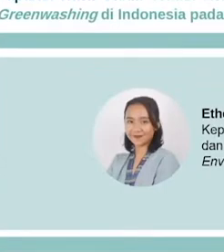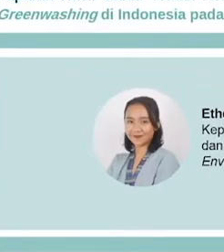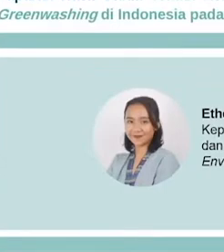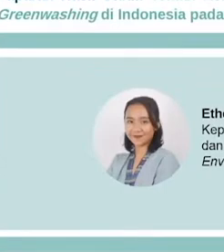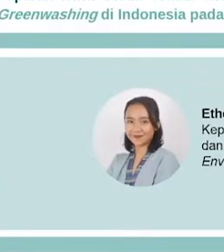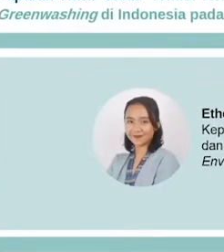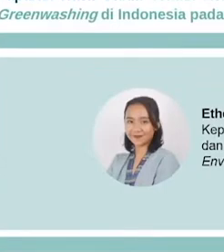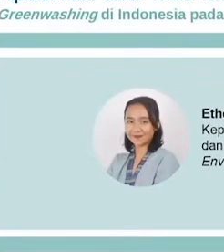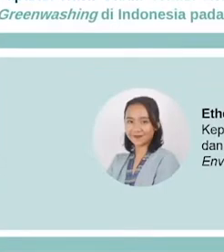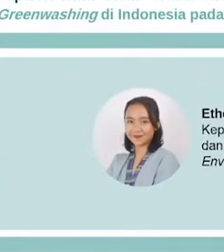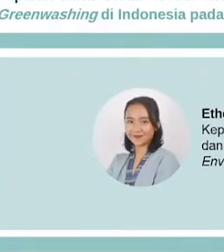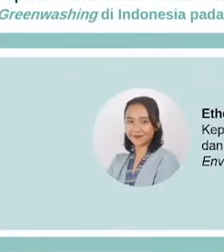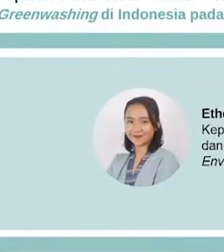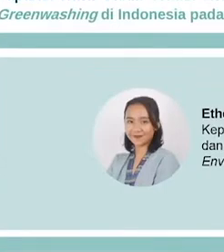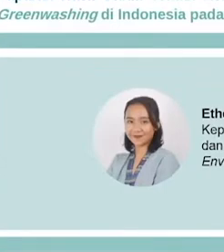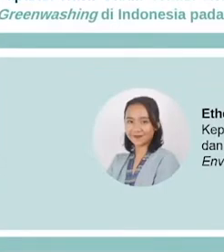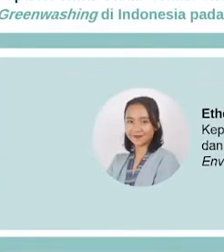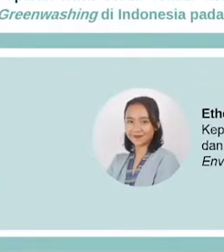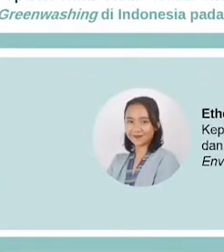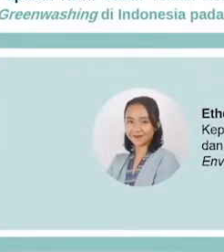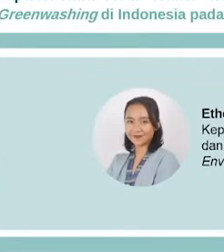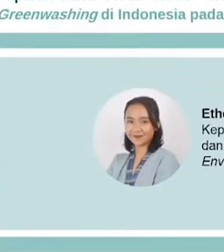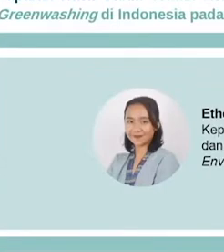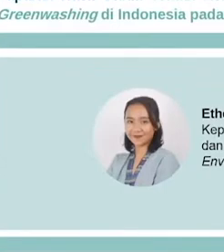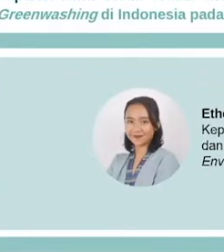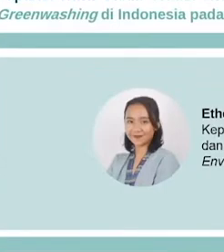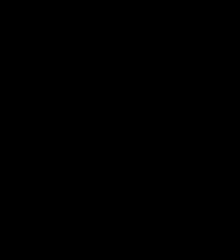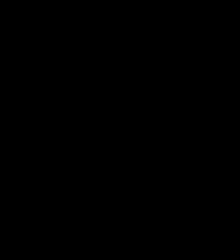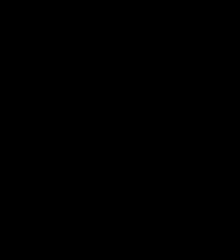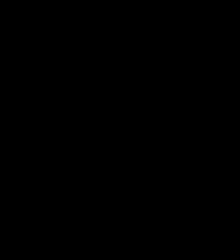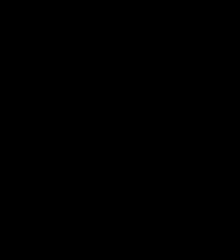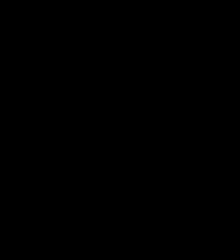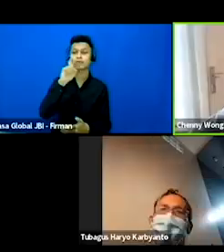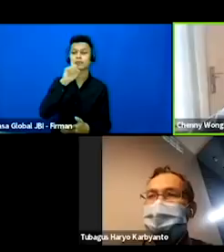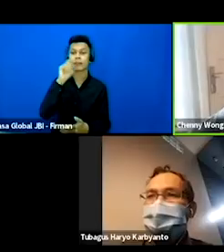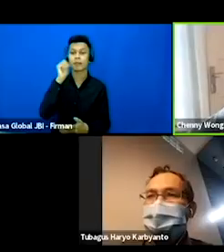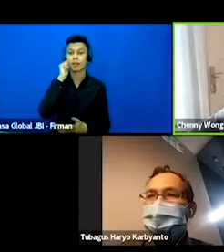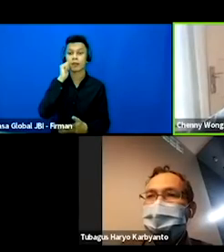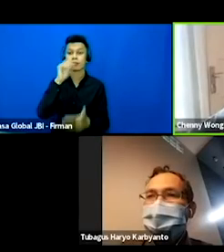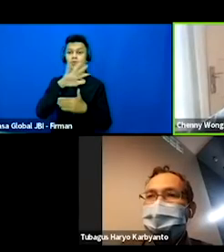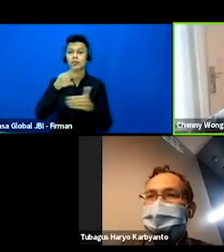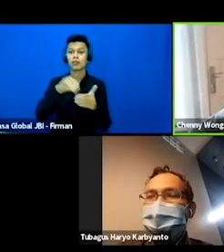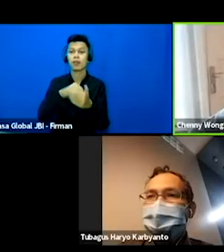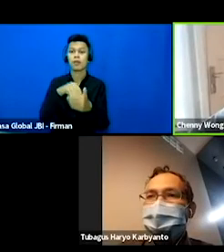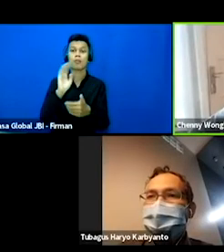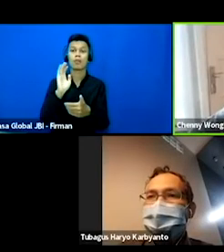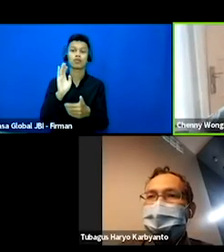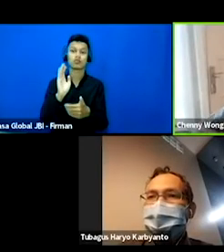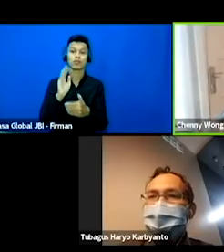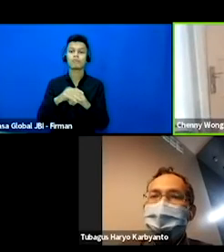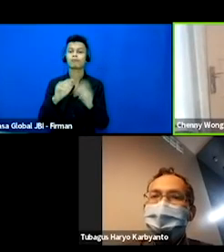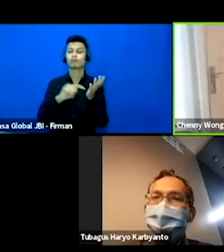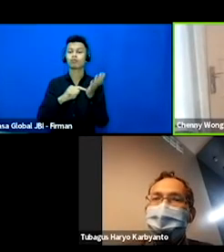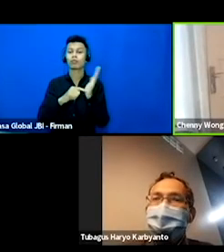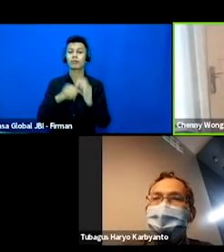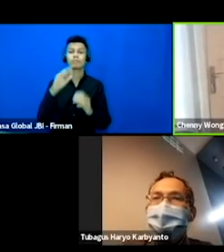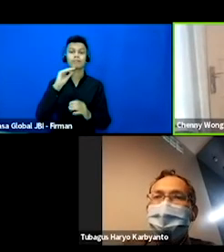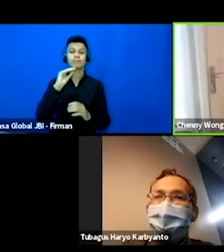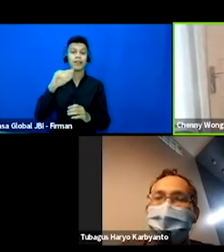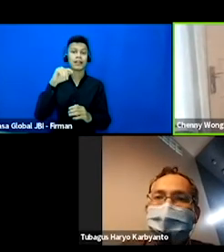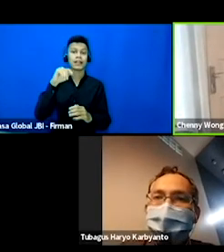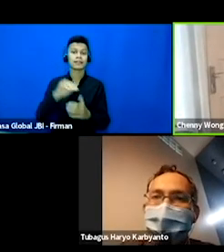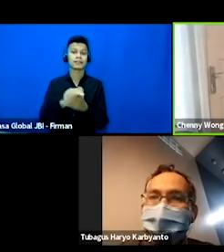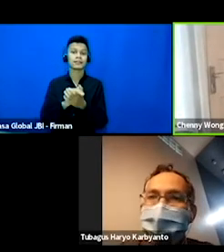dimuatnya besok pagi juga saya ucapkan kepada bapak ibu yang telah bergabung pada webinar pagi ini dan salam hormat saya